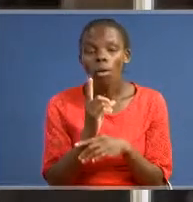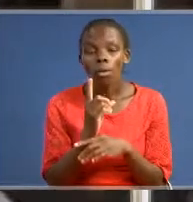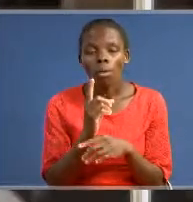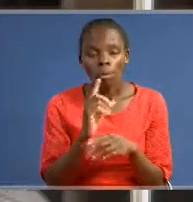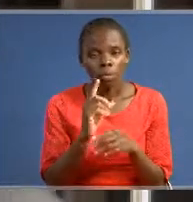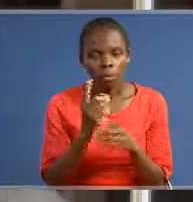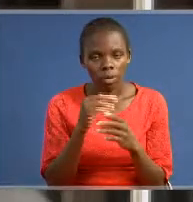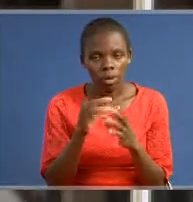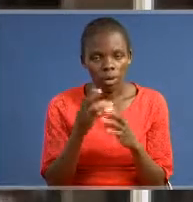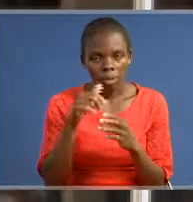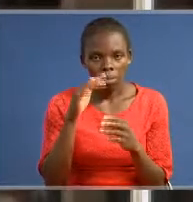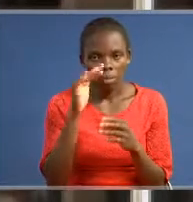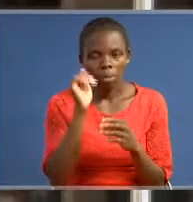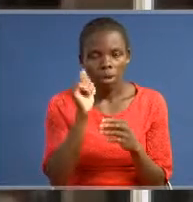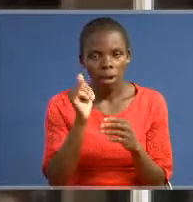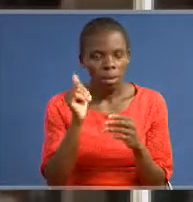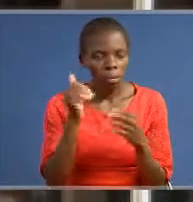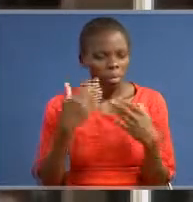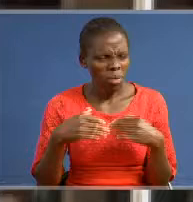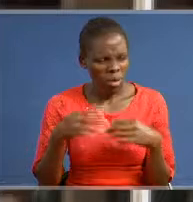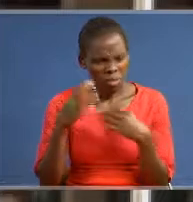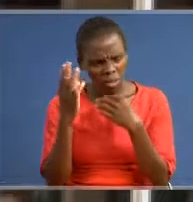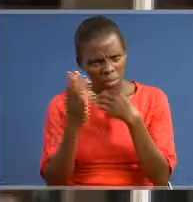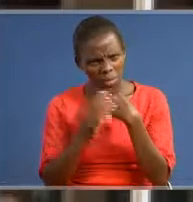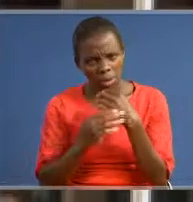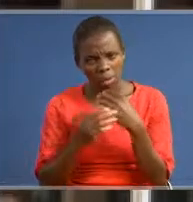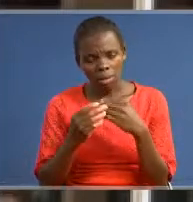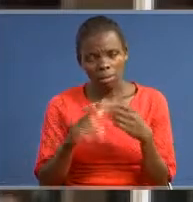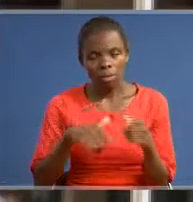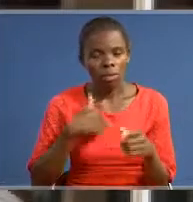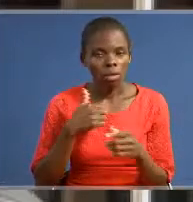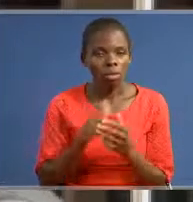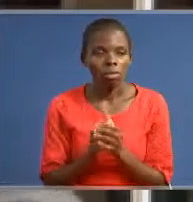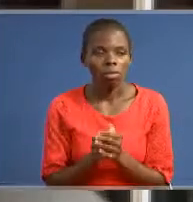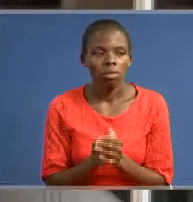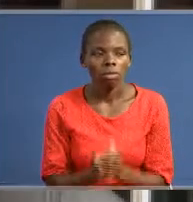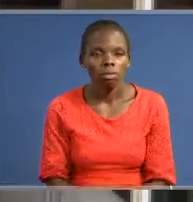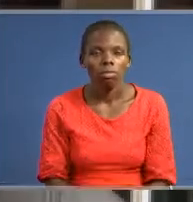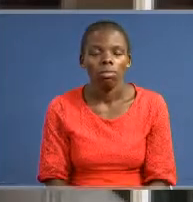community resident in Kibra feels part and parcel of the management of public affairs.